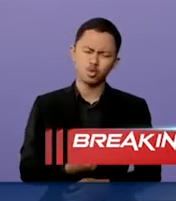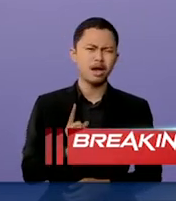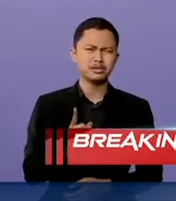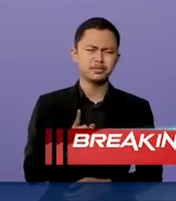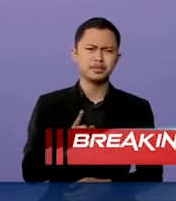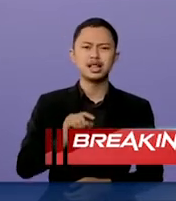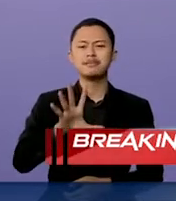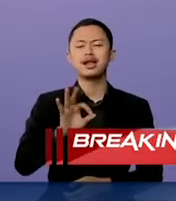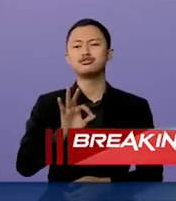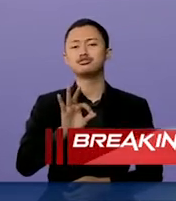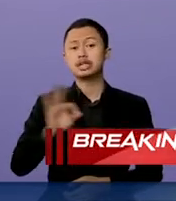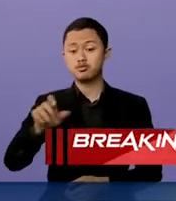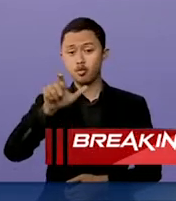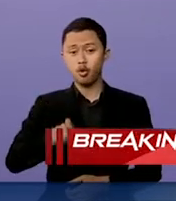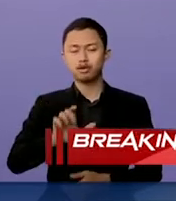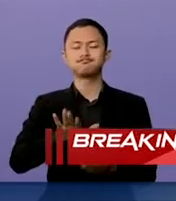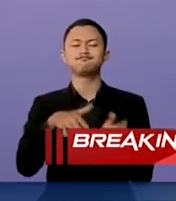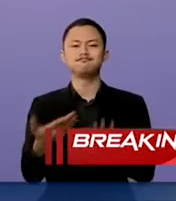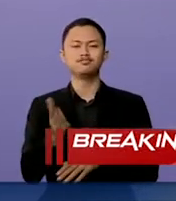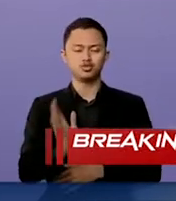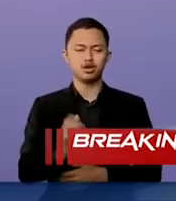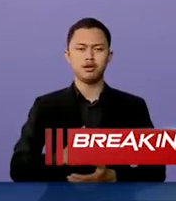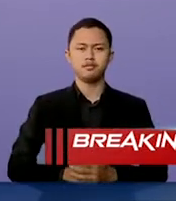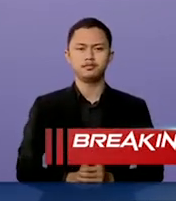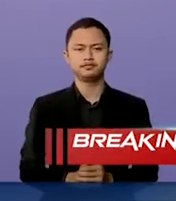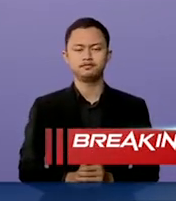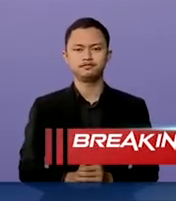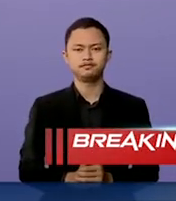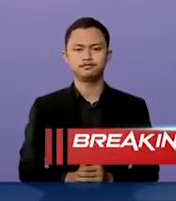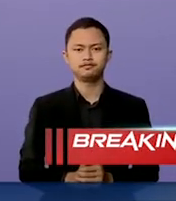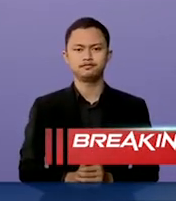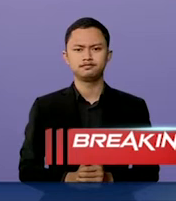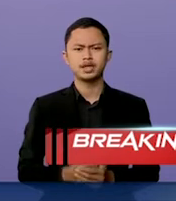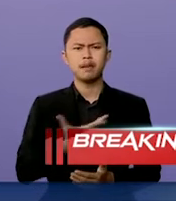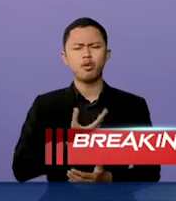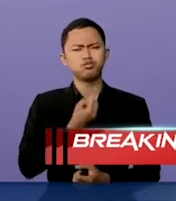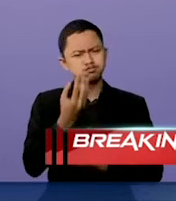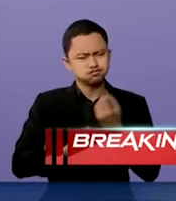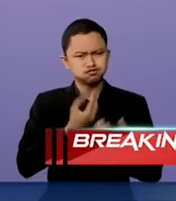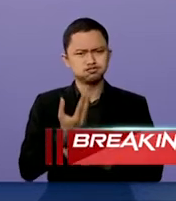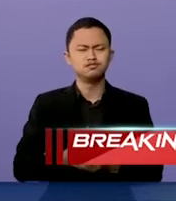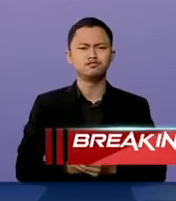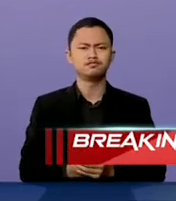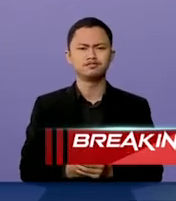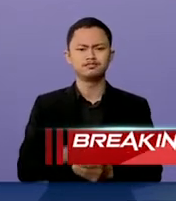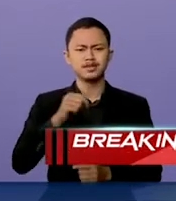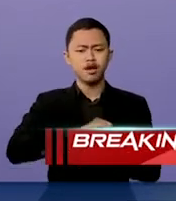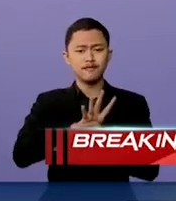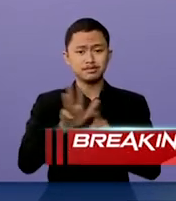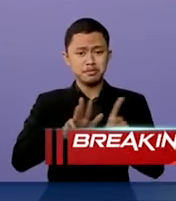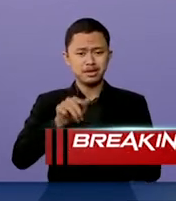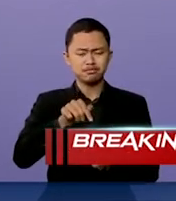500.000 Orang kehilangan nyawanya saudara-saudari Sekali lagi saya tekankan virus SARS kostum ini